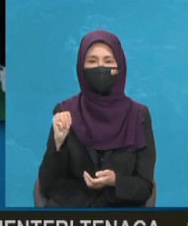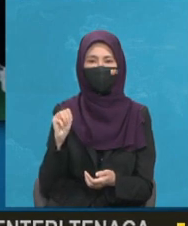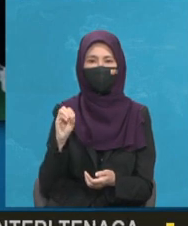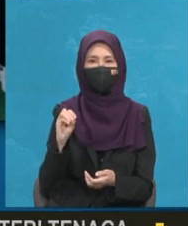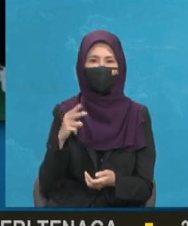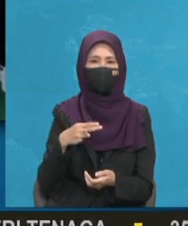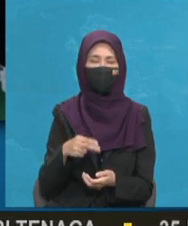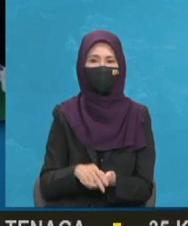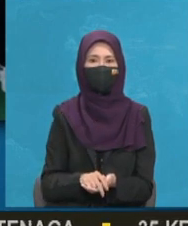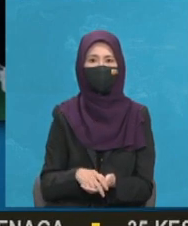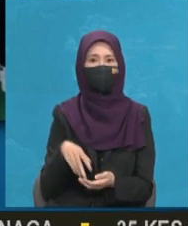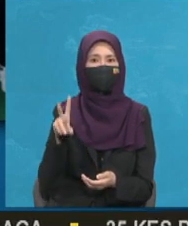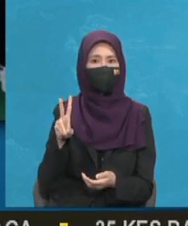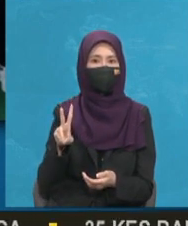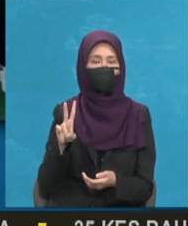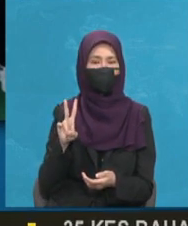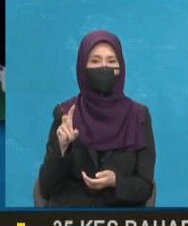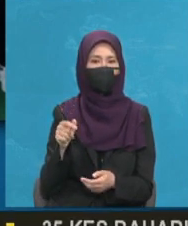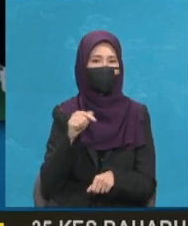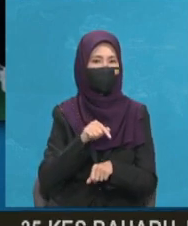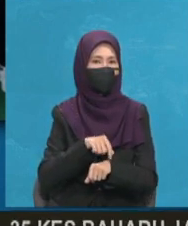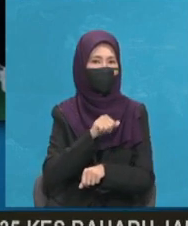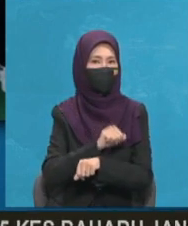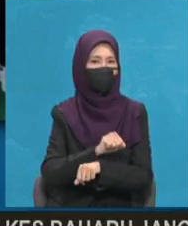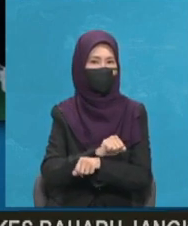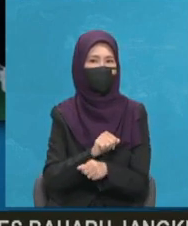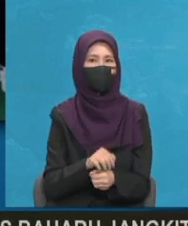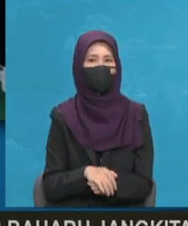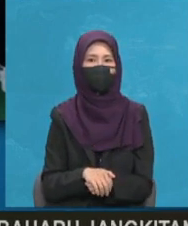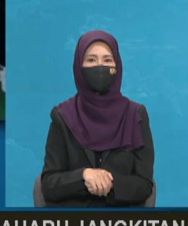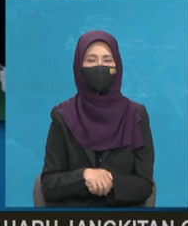729 5712 pada waktu bekerja